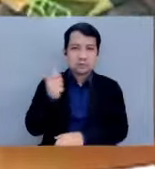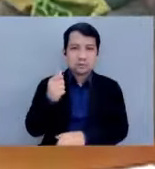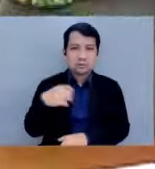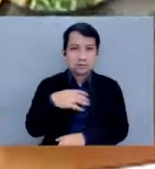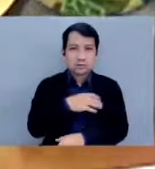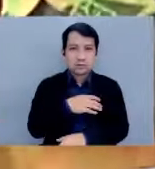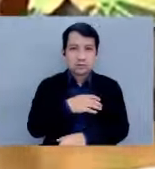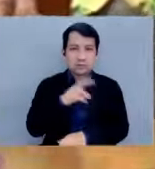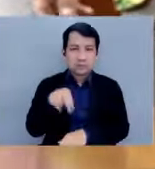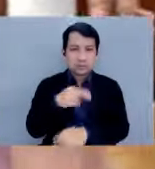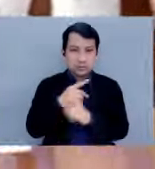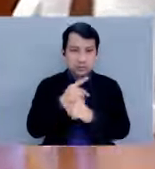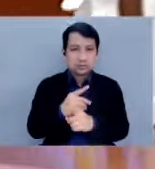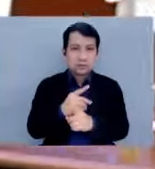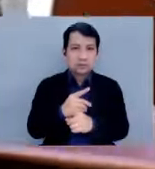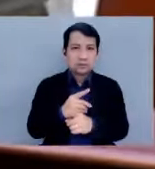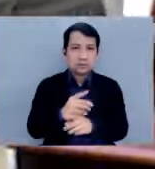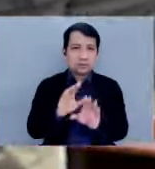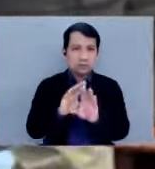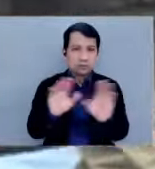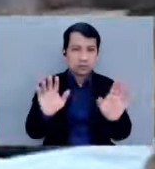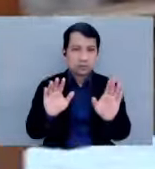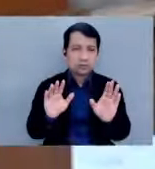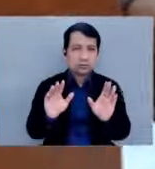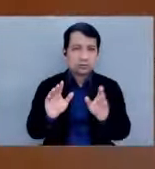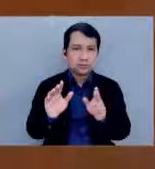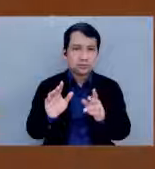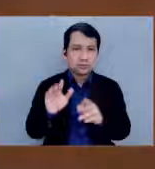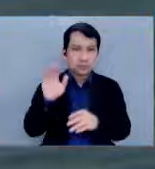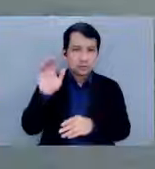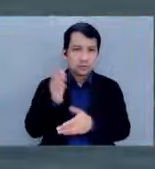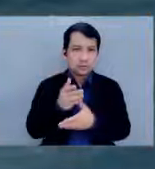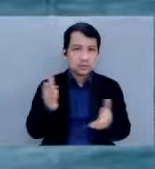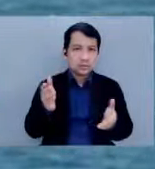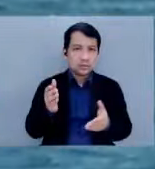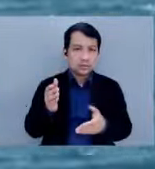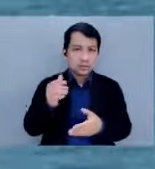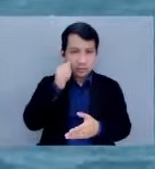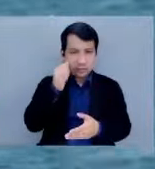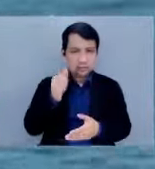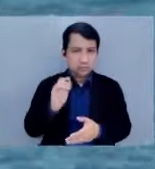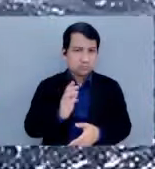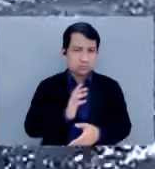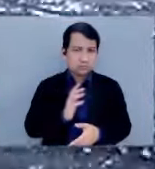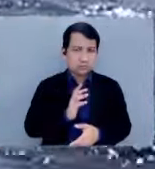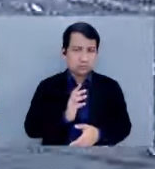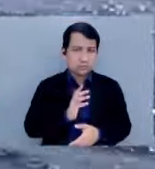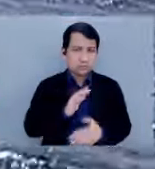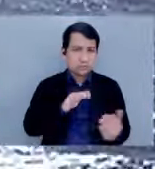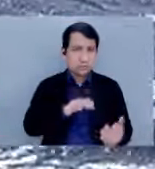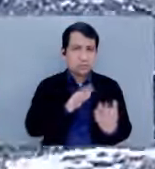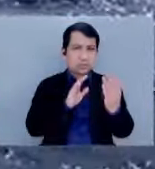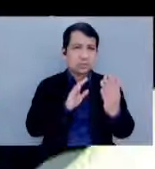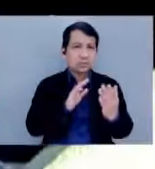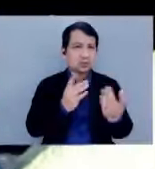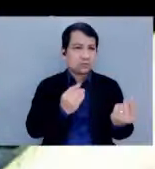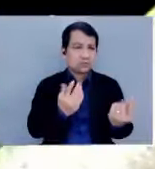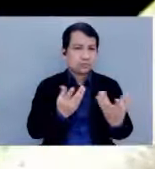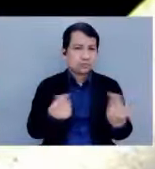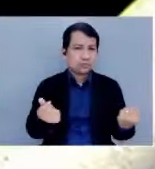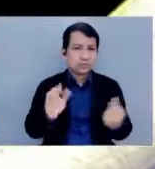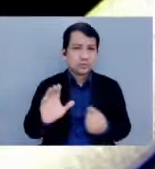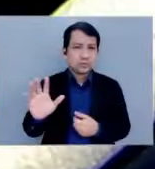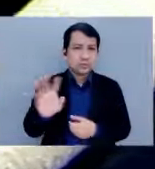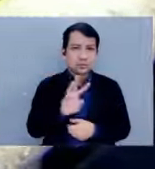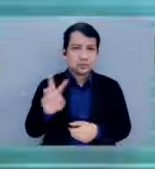Defense and Security, wala sa lugar ang panawagan ni Alvarez. Maayos naman daw ang pagharap ni Pangulong Marcos sa problema sa West Philippine